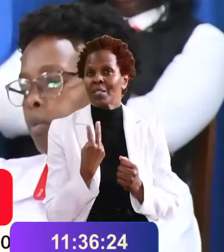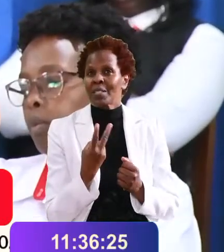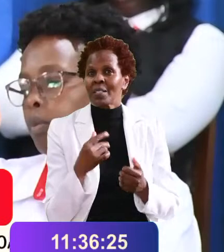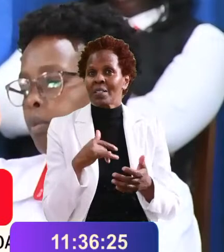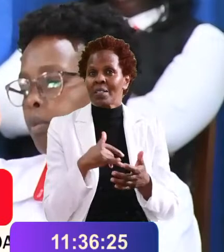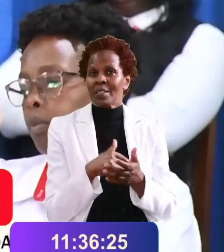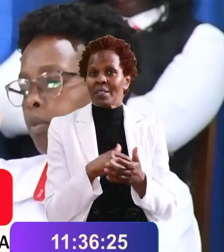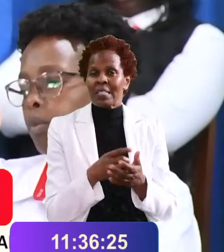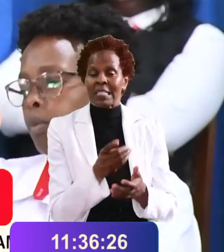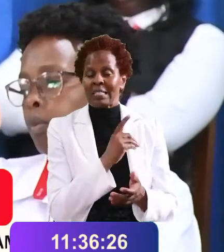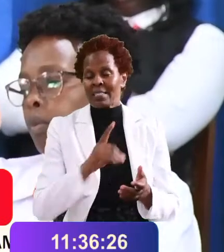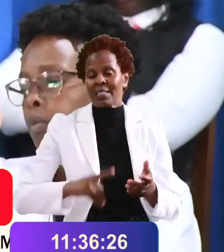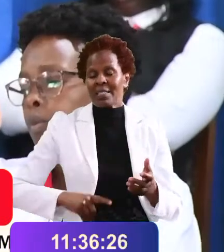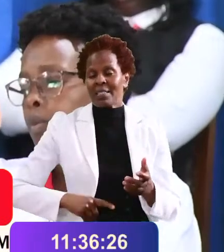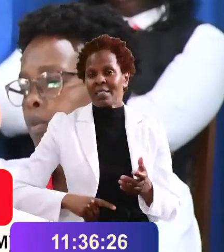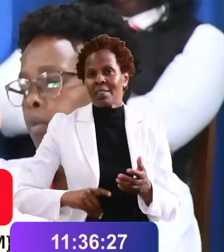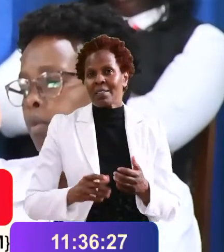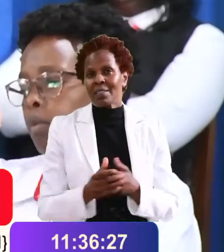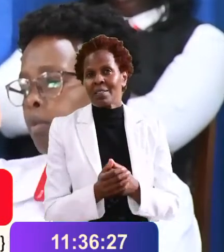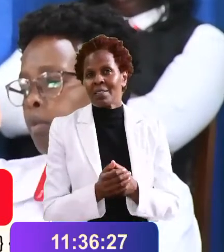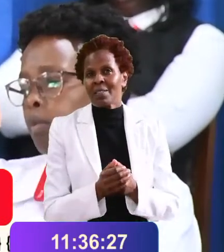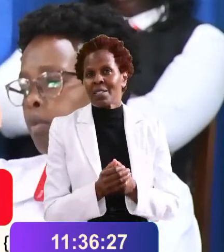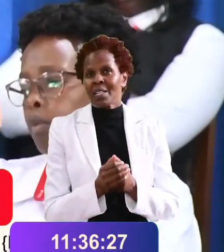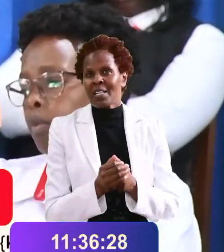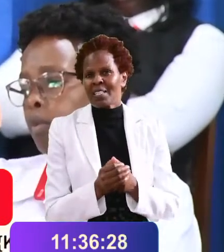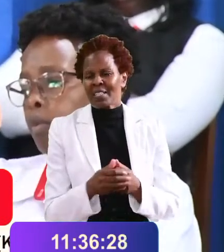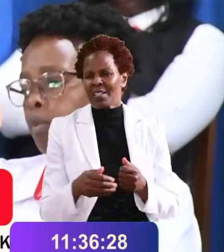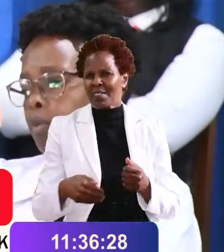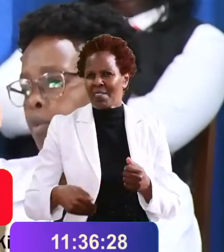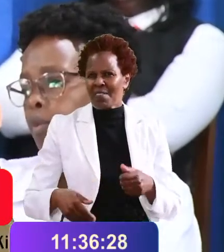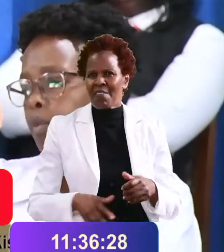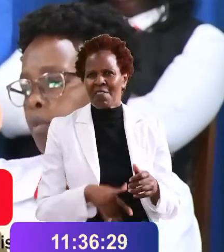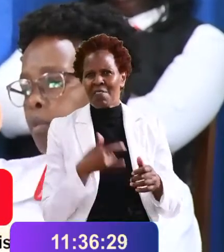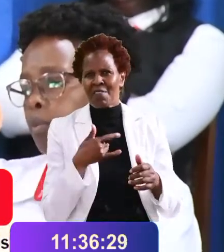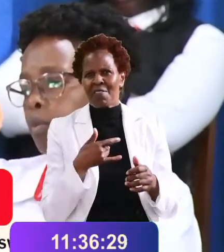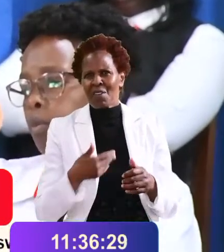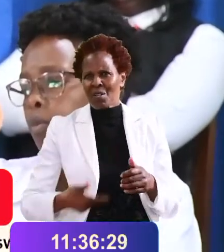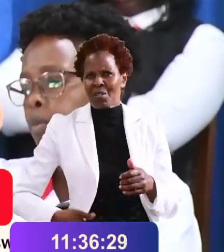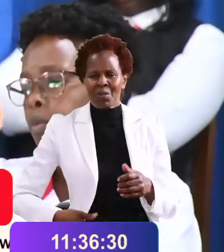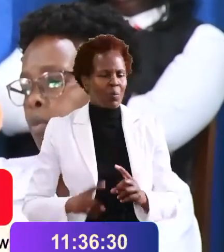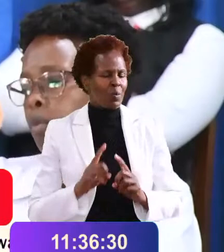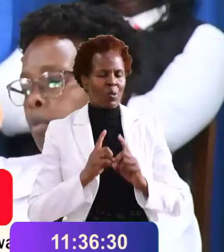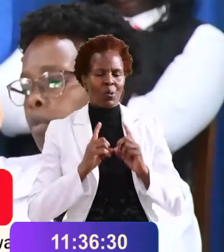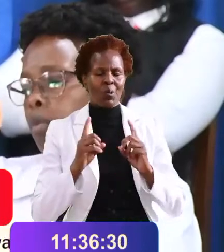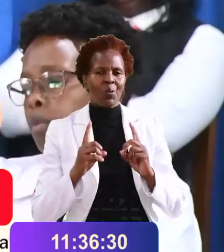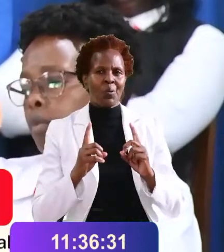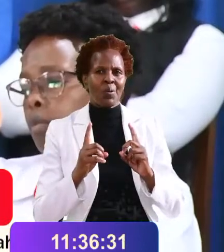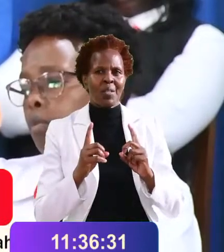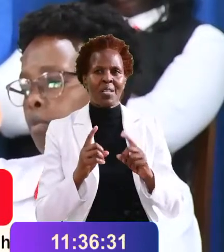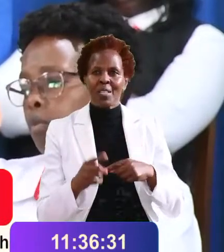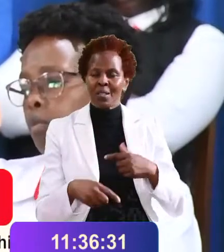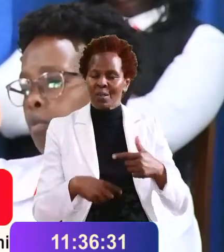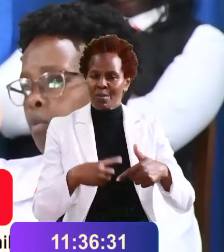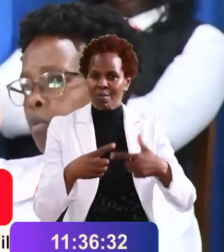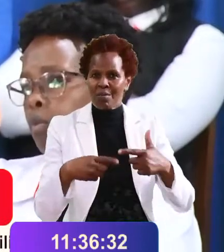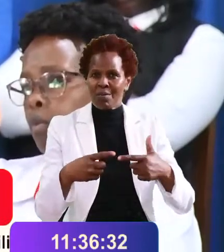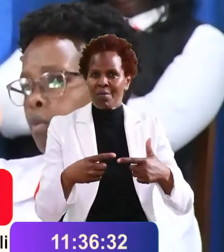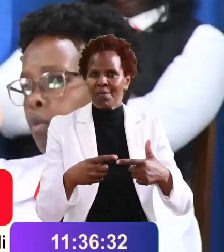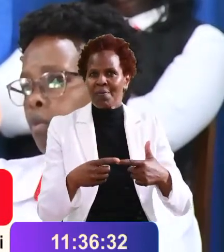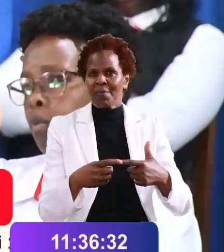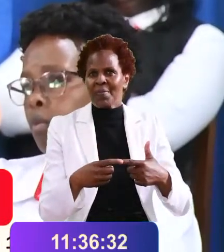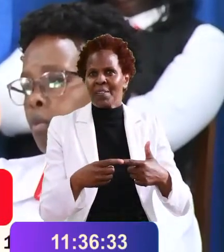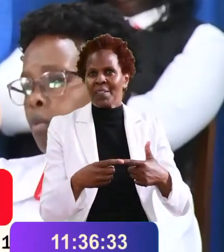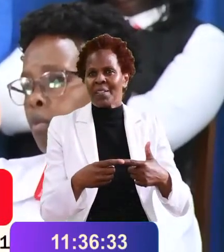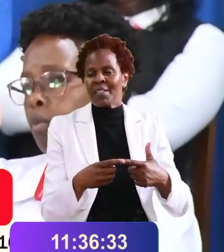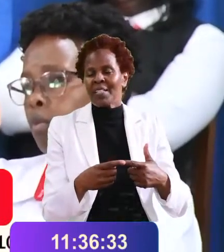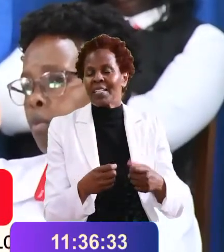kama Daudi. Daudi hakujidunisha kwa sababu alikuwa mdogo. Alienda na